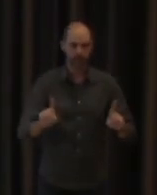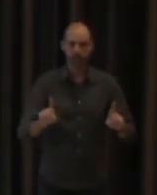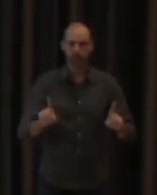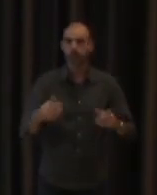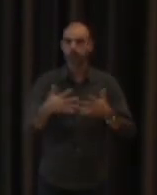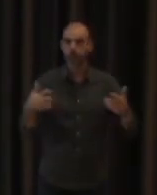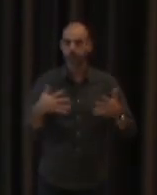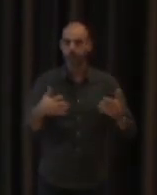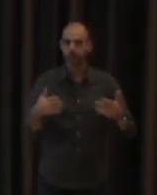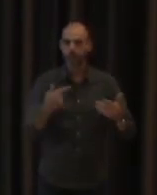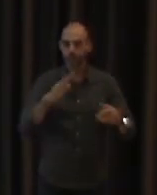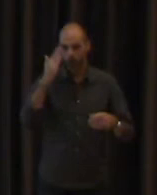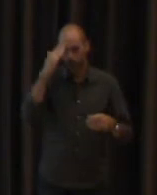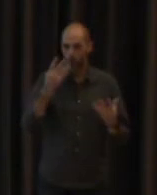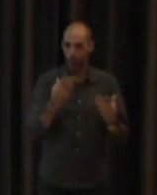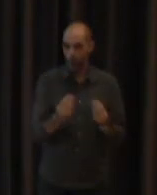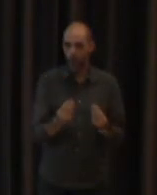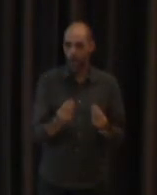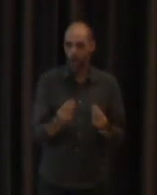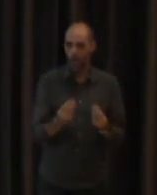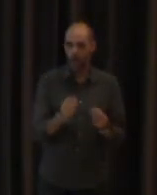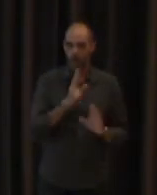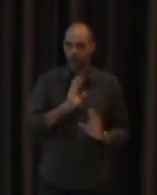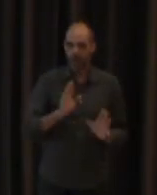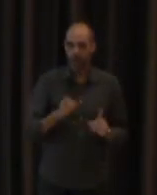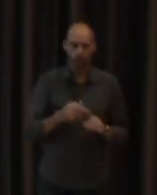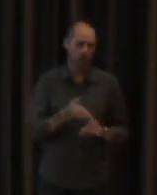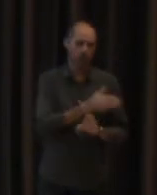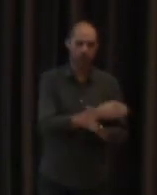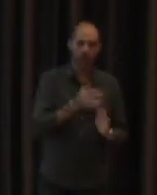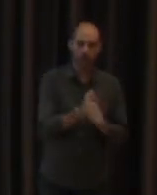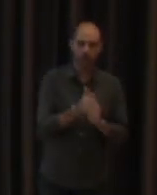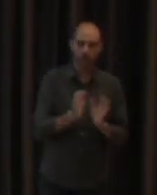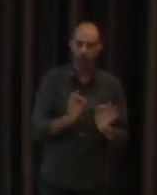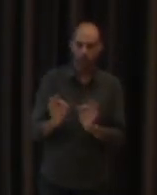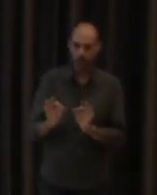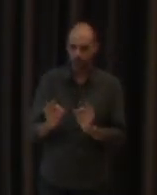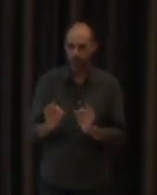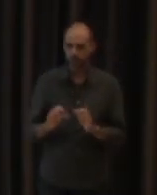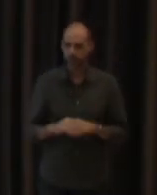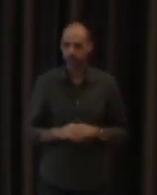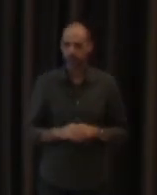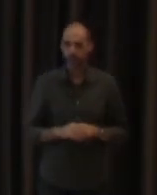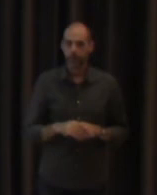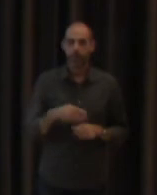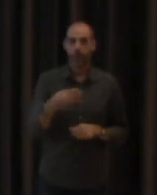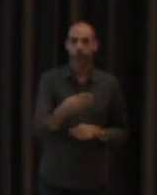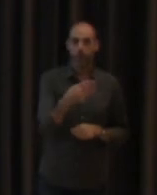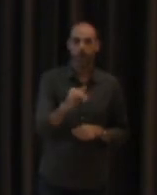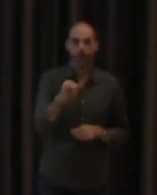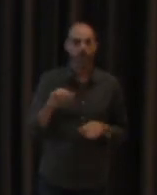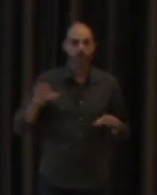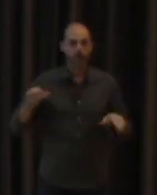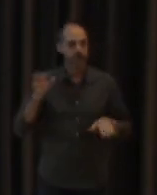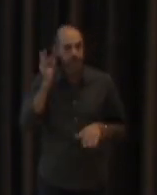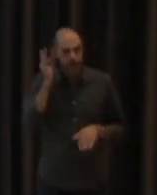Aquesta frase té el subjecte plural i, per tant, no passa res, és com les altres que havíem vist, com les de nou. En Brat i l'Angelina